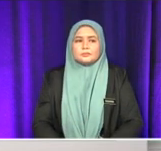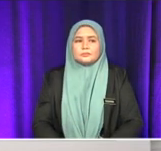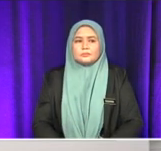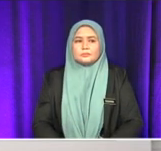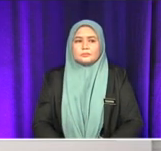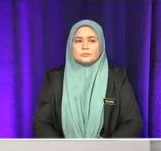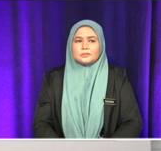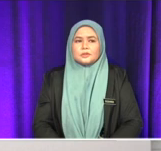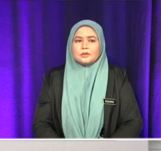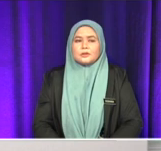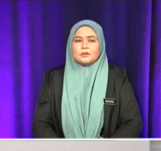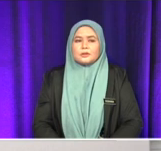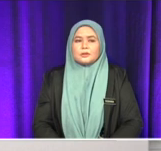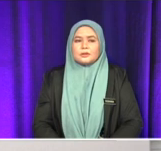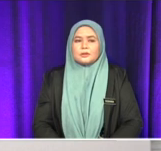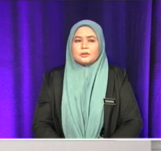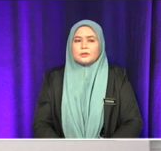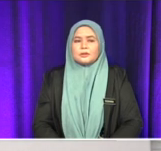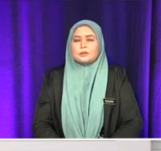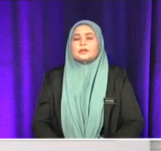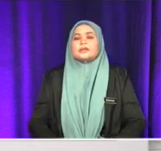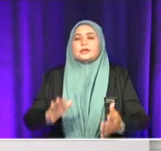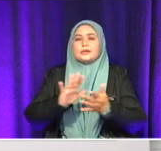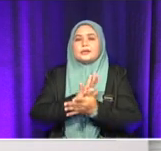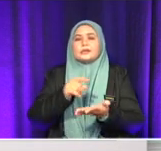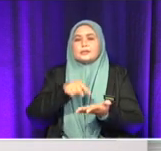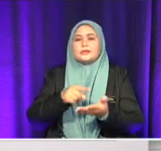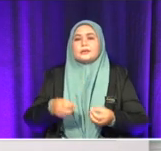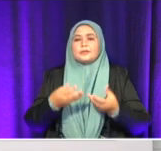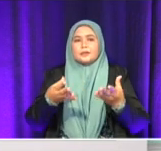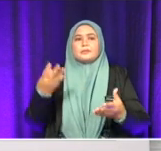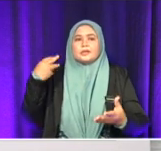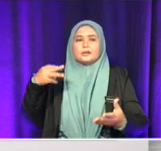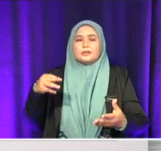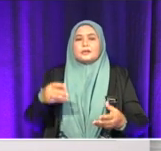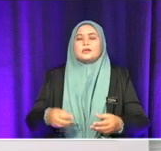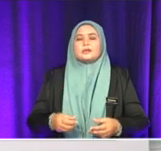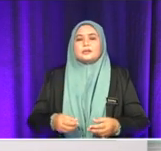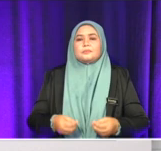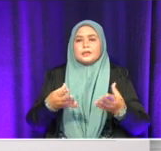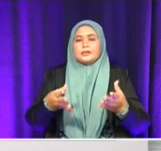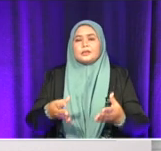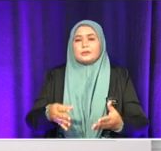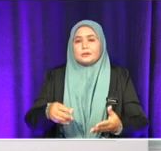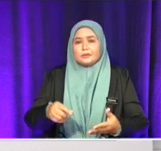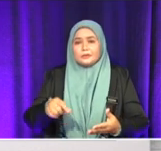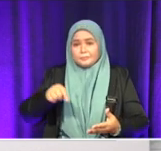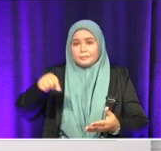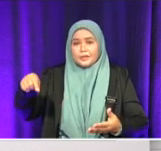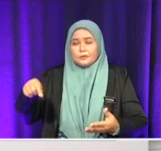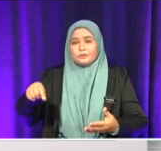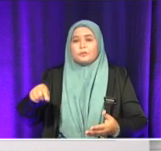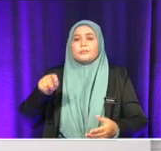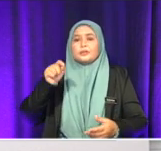warna-warni nih oke Tunjukkan Oke ini adalah kertas nih Saya telah berikan dan mereka juga telah diberikan Apen Maker atau Appen